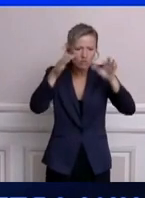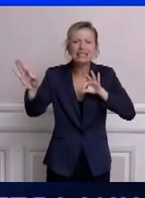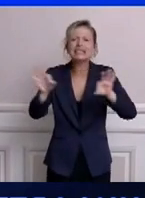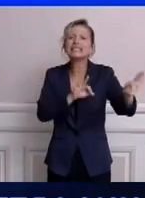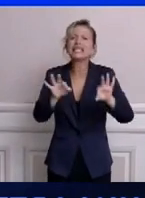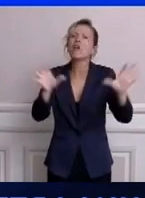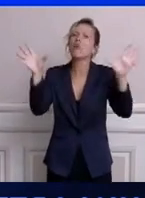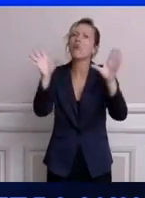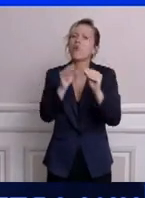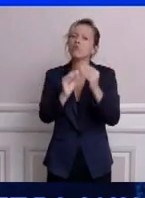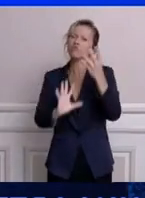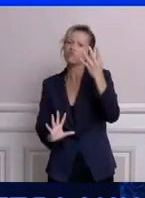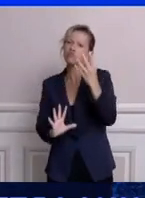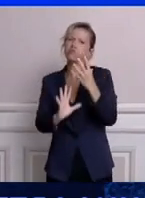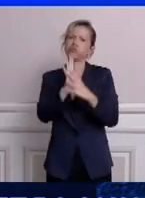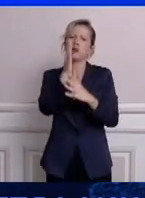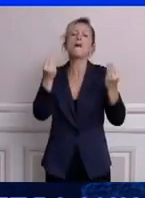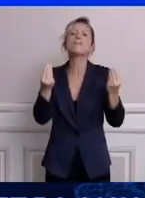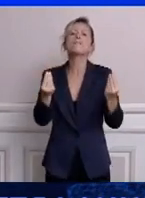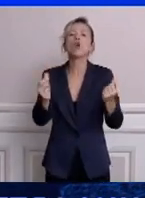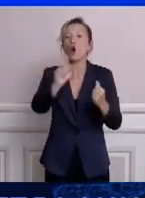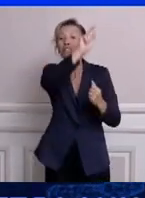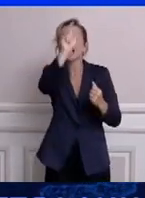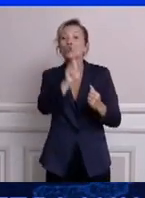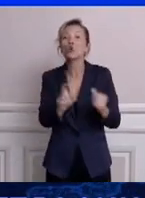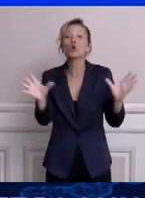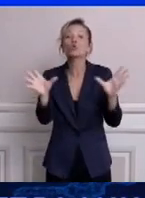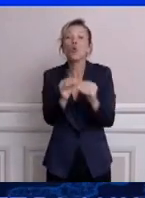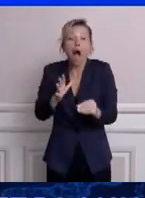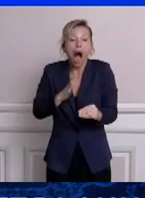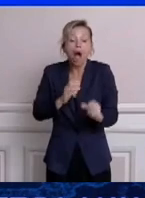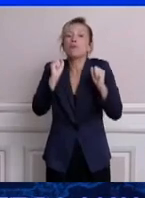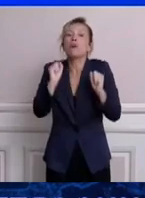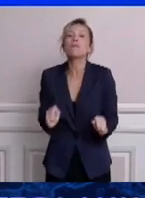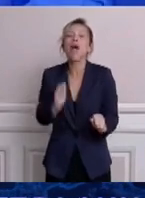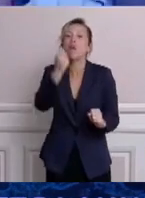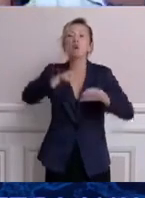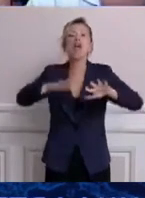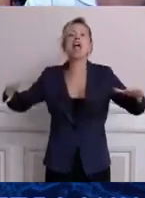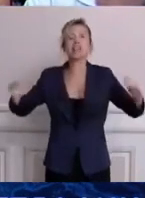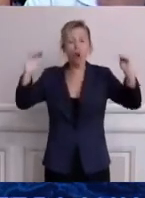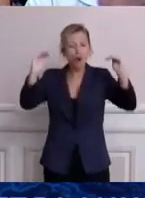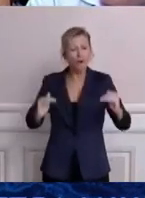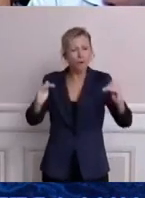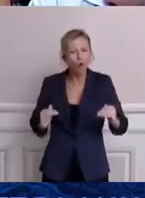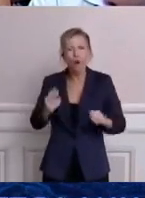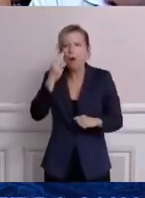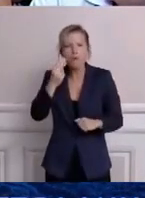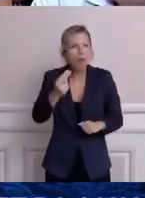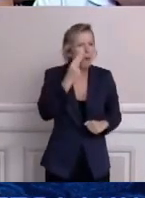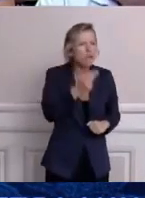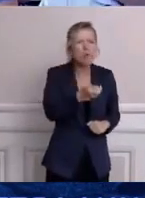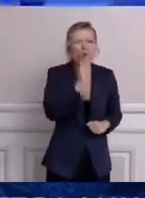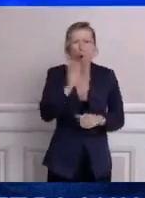την εξωστρέφεια και τη βελτίωση της ποιότητας ζωής των κατοίκων του Βορείου Αιγαίου, κάποιοι αναλώνονται σε ένα πεδίο μικροπολιτικής,